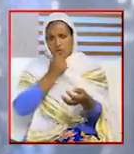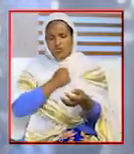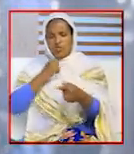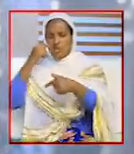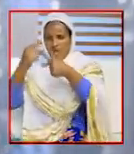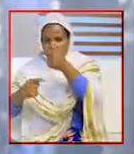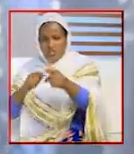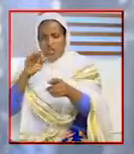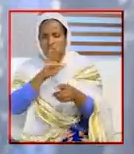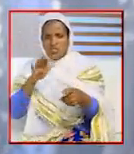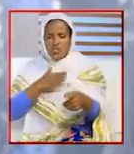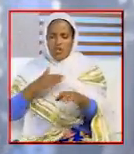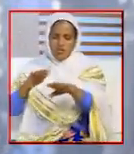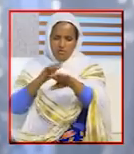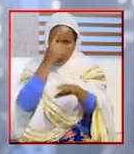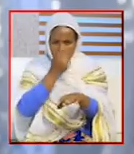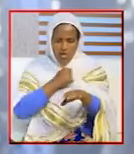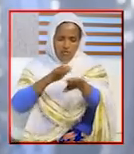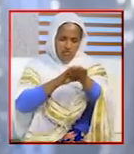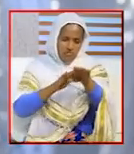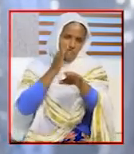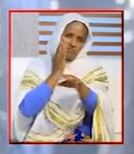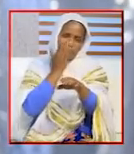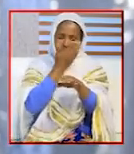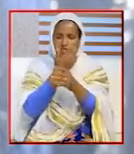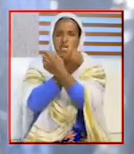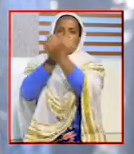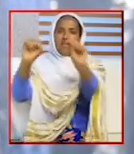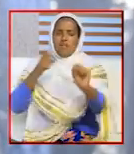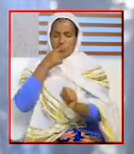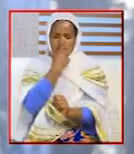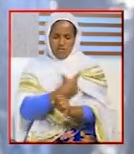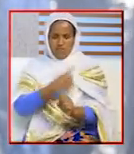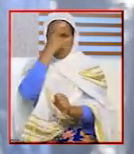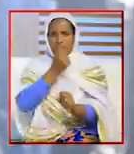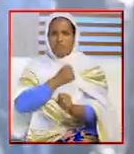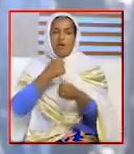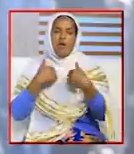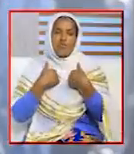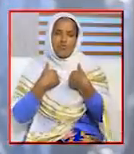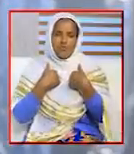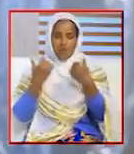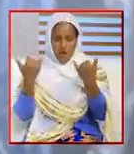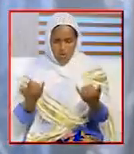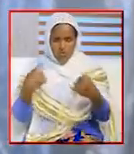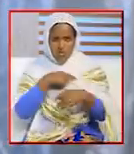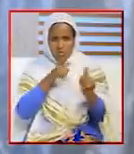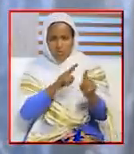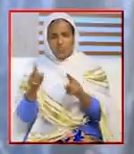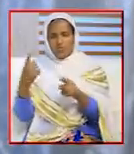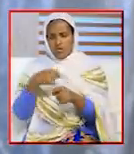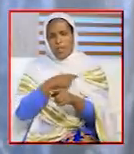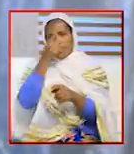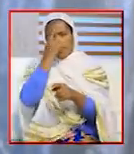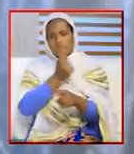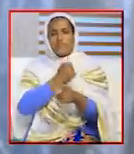እምነቱን እኮ ሄጄ ልጄን ብዳብሰው ይድንልኛል የሚል እምነት አማኞች አሉ። አሁንኛ ደግሞ እንደ ነገሩ